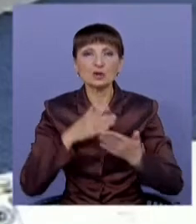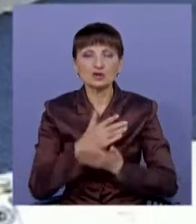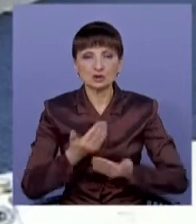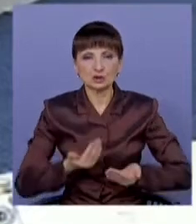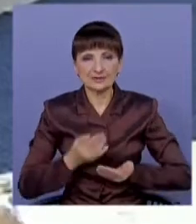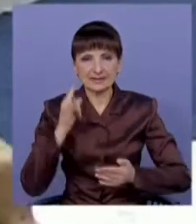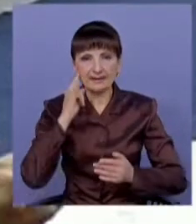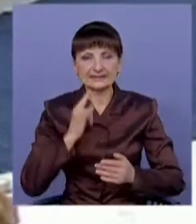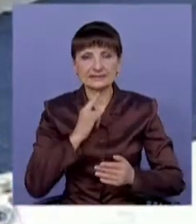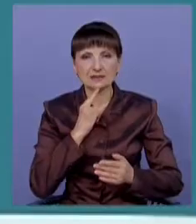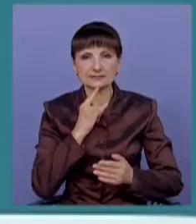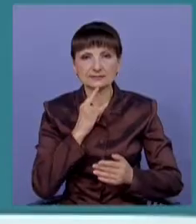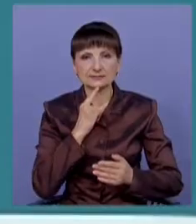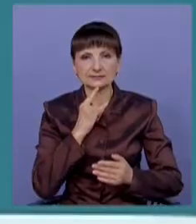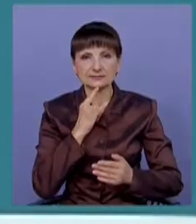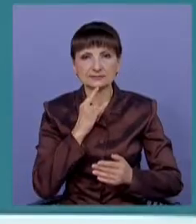жизни страны.